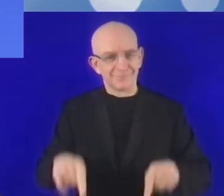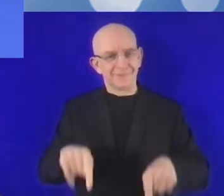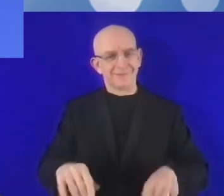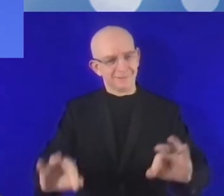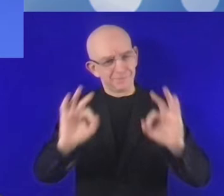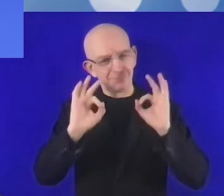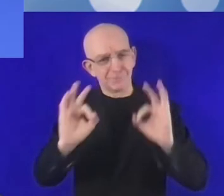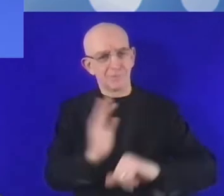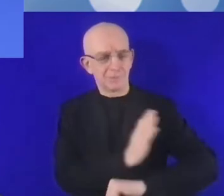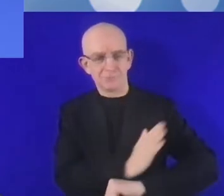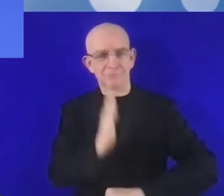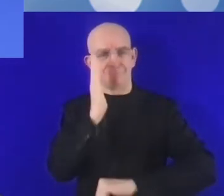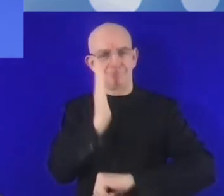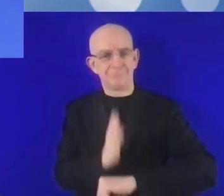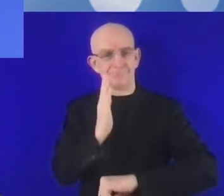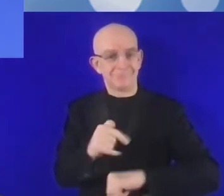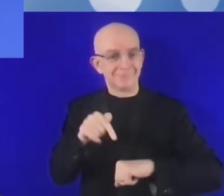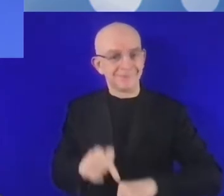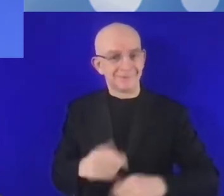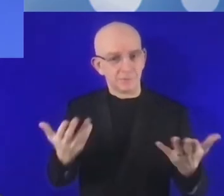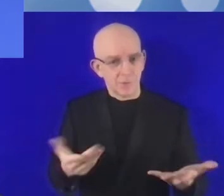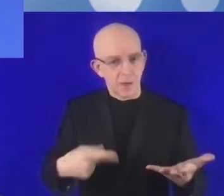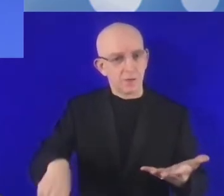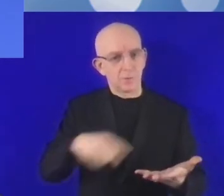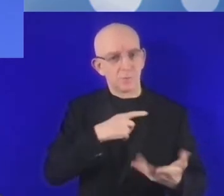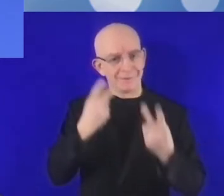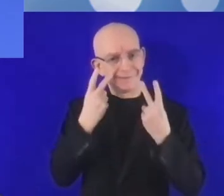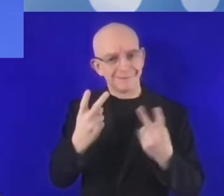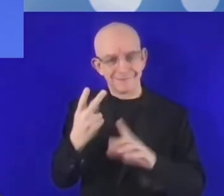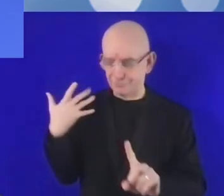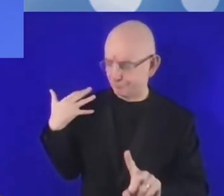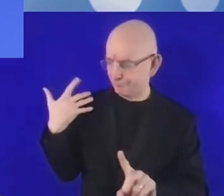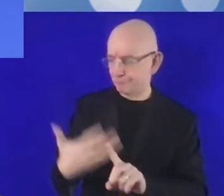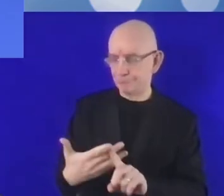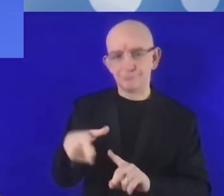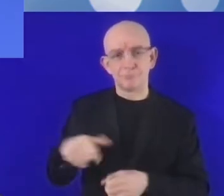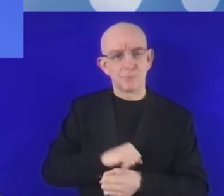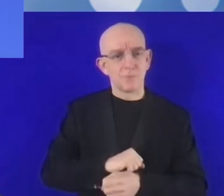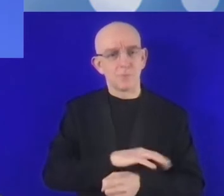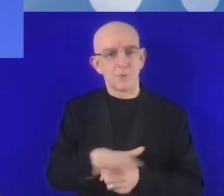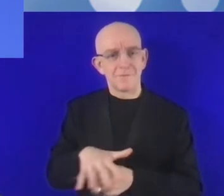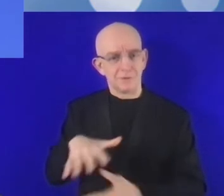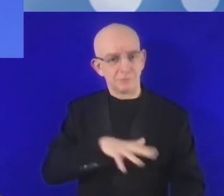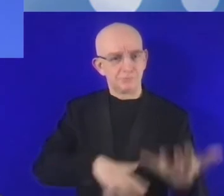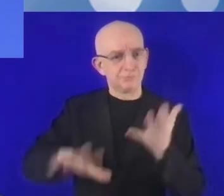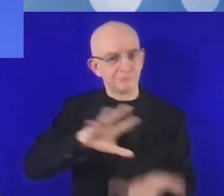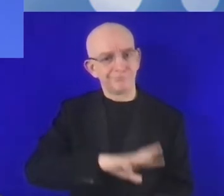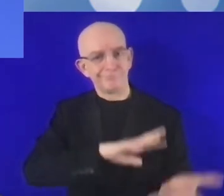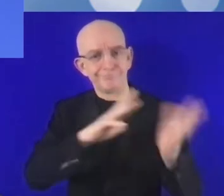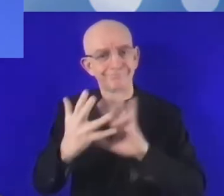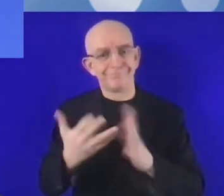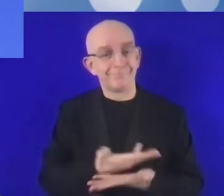Internet, un réseau mondial uni, tel est le motto de cet IGF 2021. Aujourd'hui,